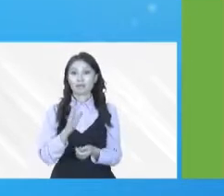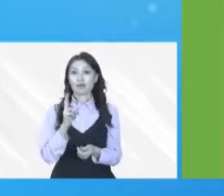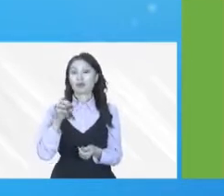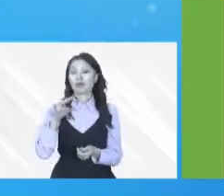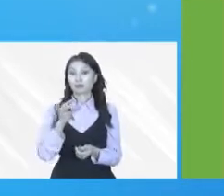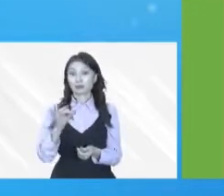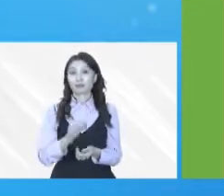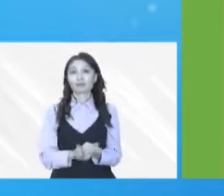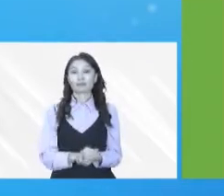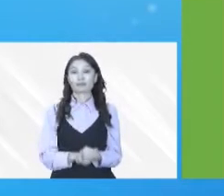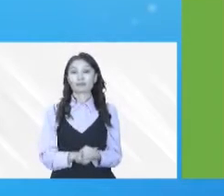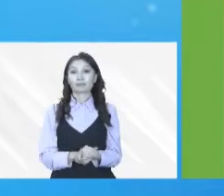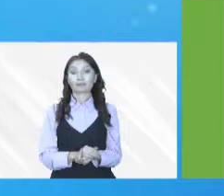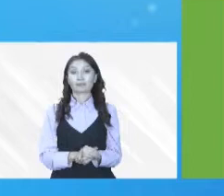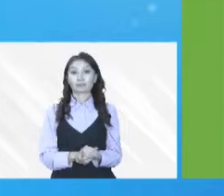клетке.